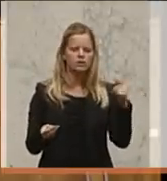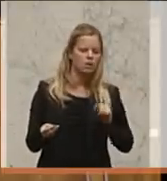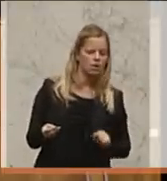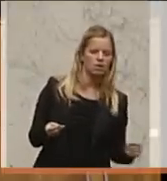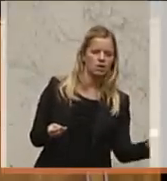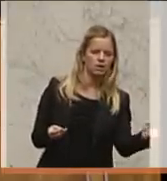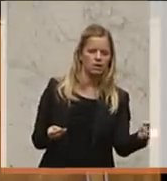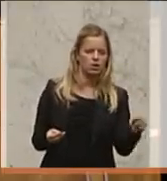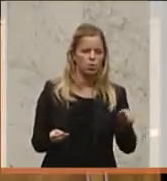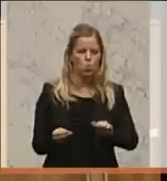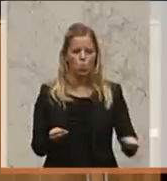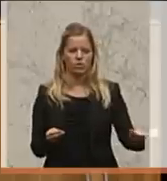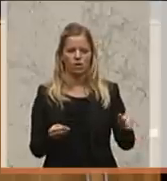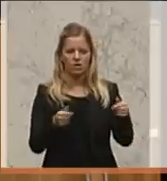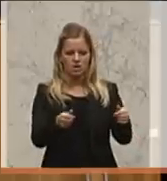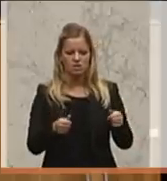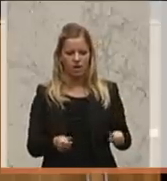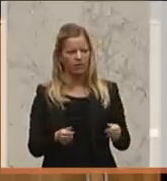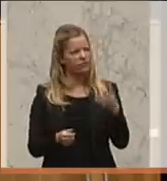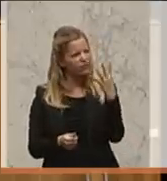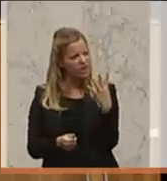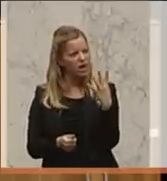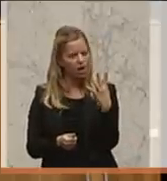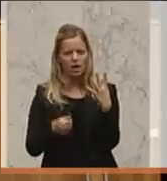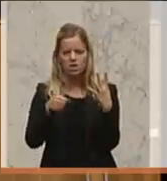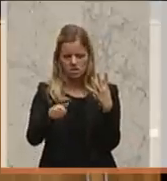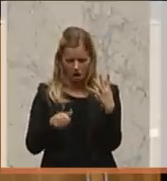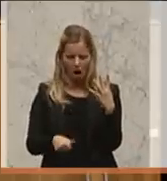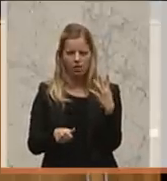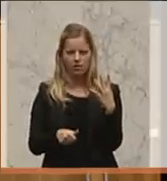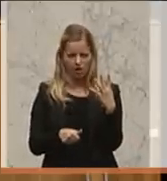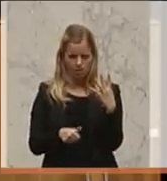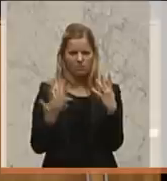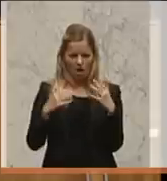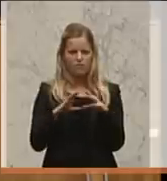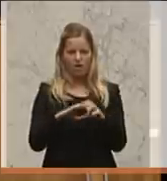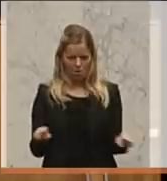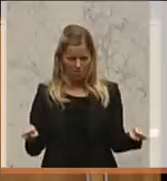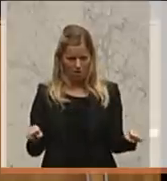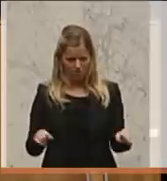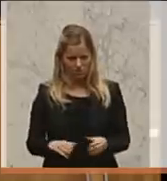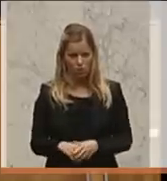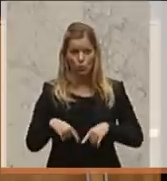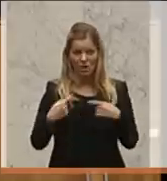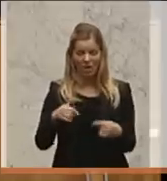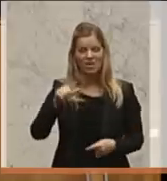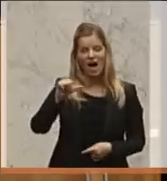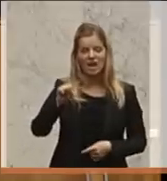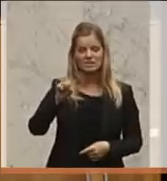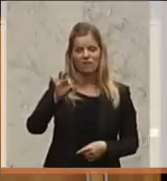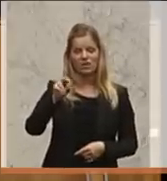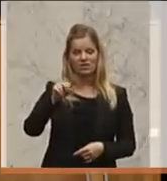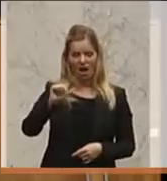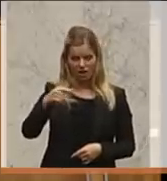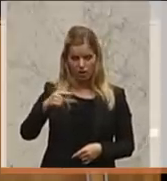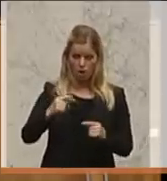unten vier Inseratenstrecken vereinbart. Und das ist dann in der Asfinag nach oben gegangen. Und dann sagen